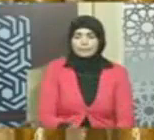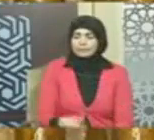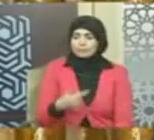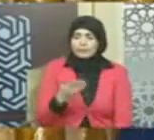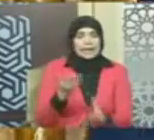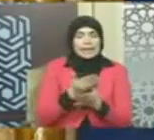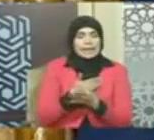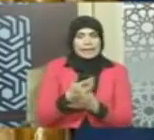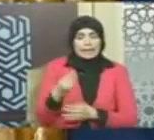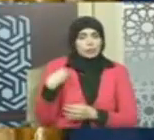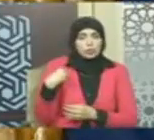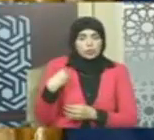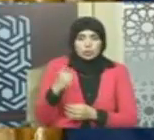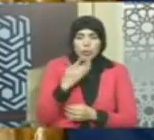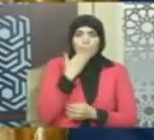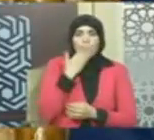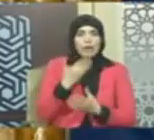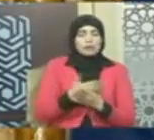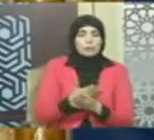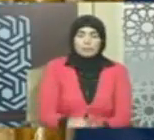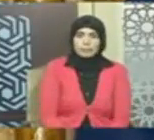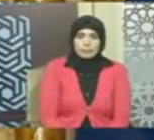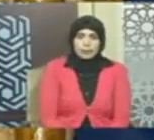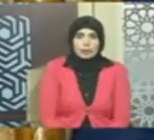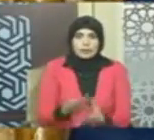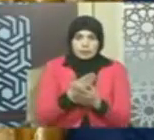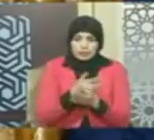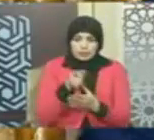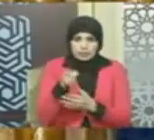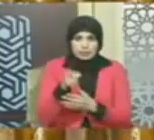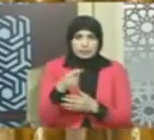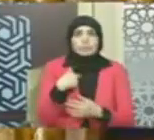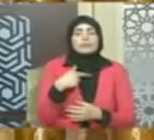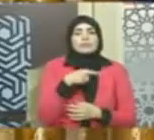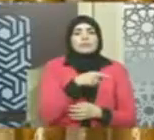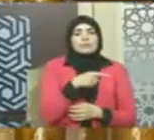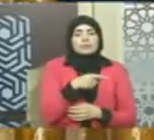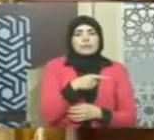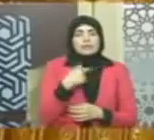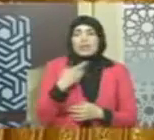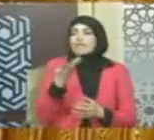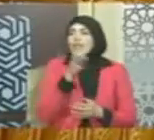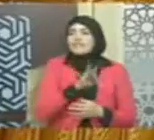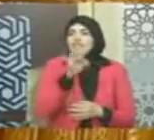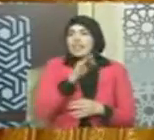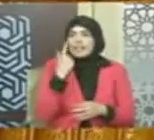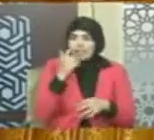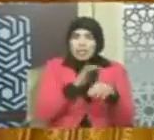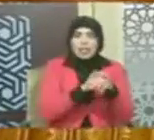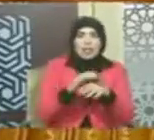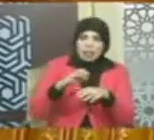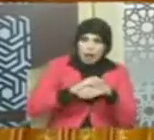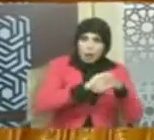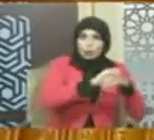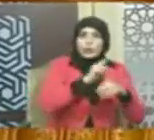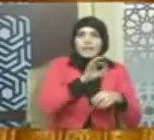لم تخبروني؟ كأنهم استقلوا أمرها. ثم قال: دلوني على قبرها.